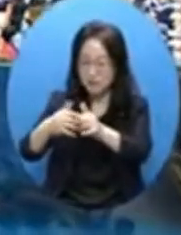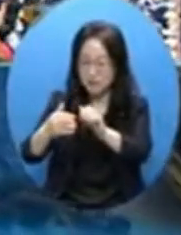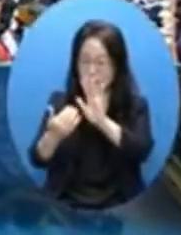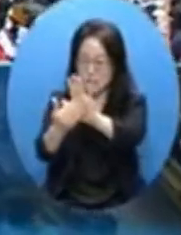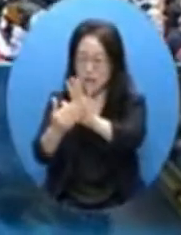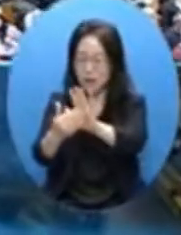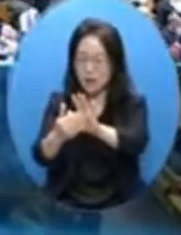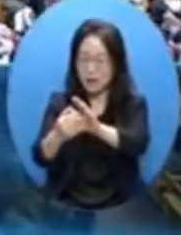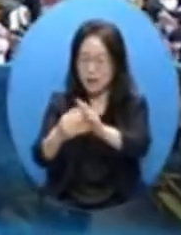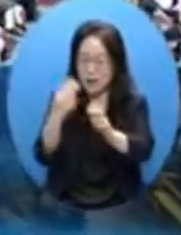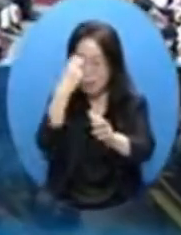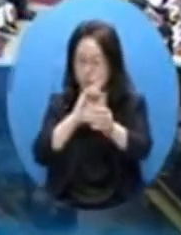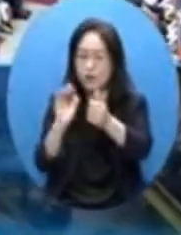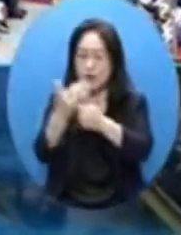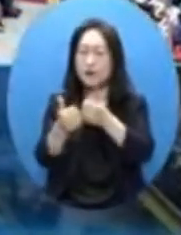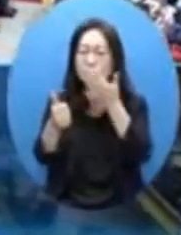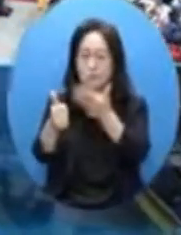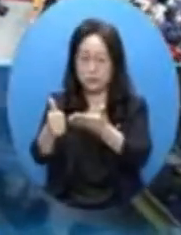보호하리라.